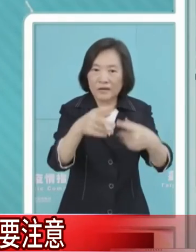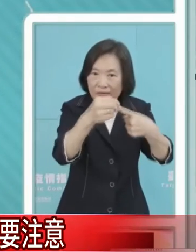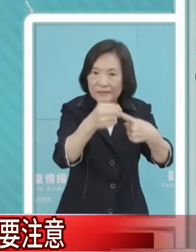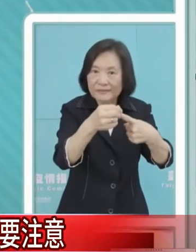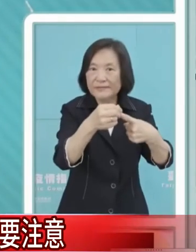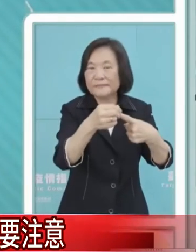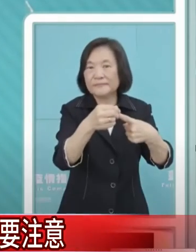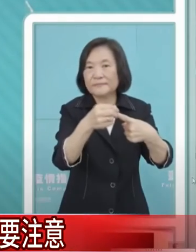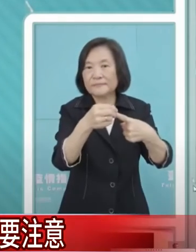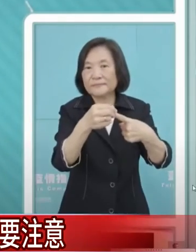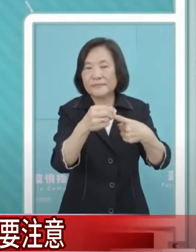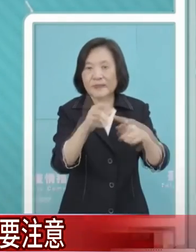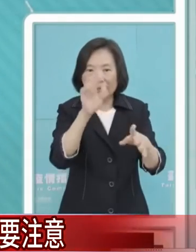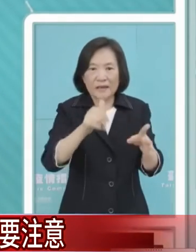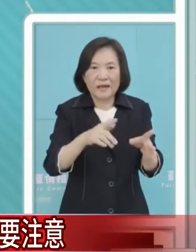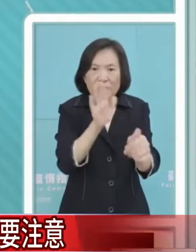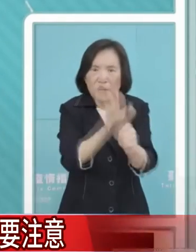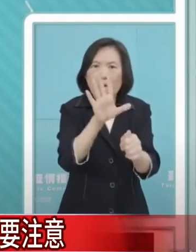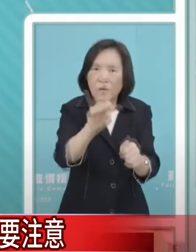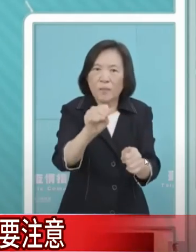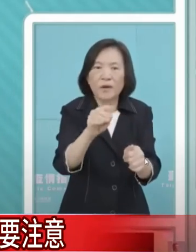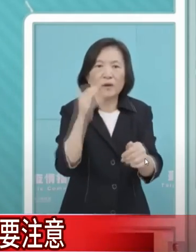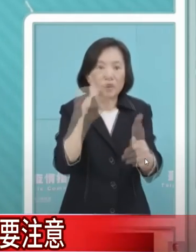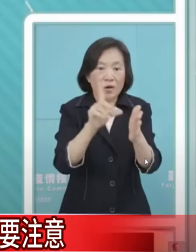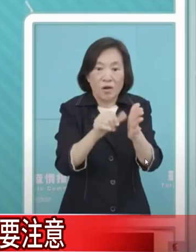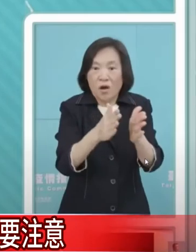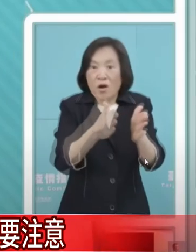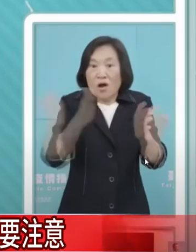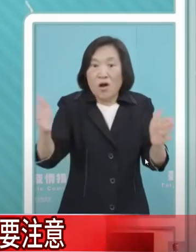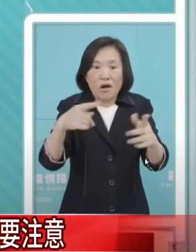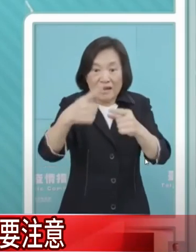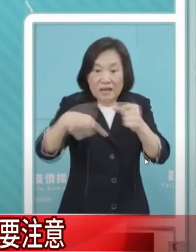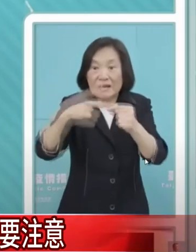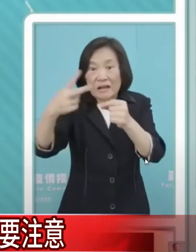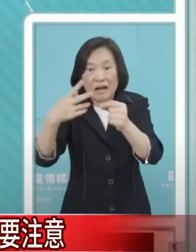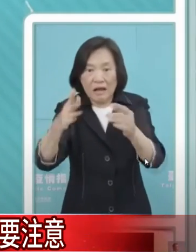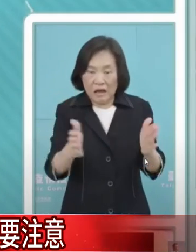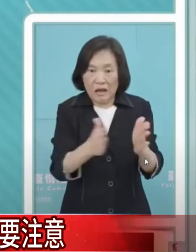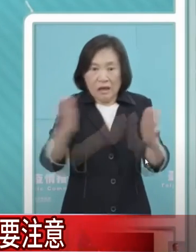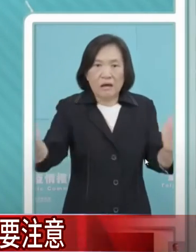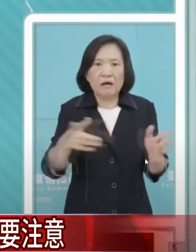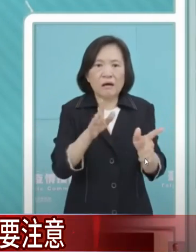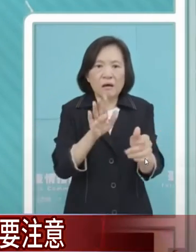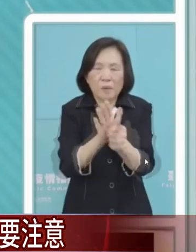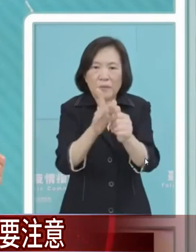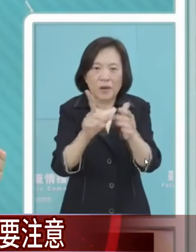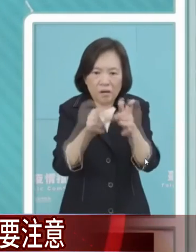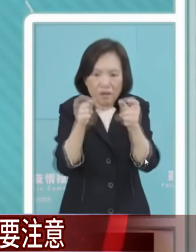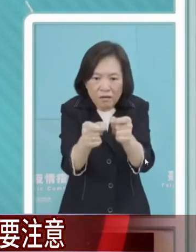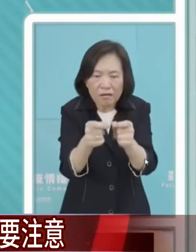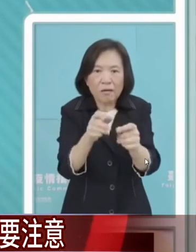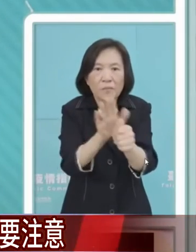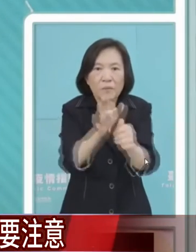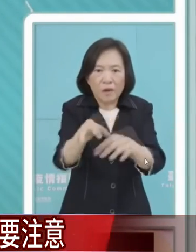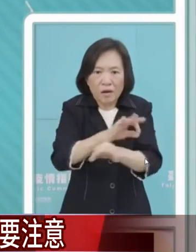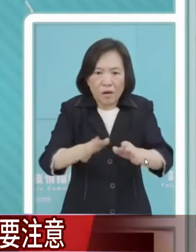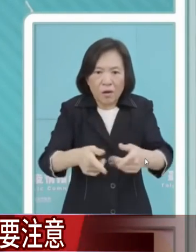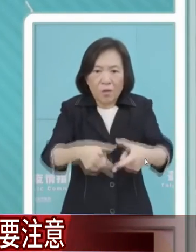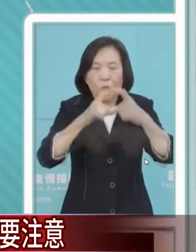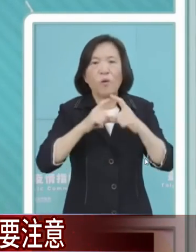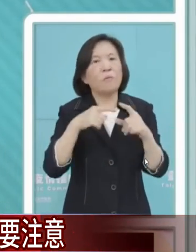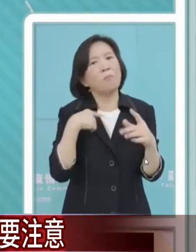要考虑它的实务性，因为那个时间一拉长了，你知道，它根本没有那个刺激的作用，它就会回到那个